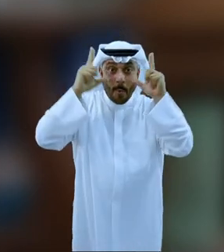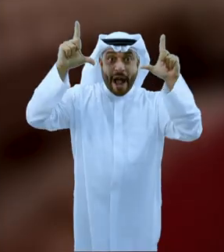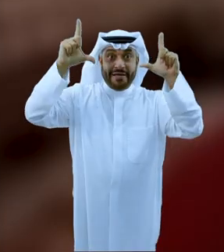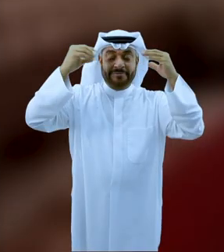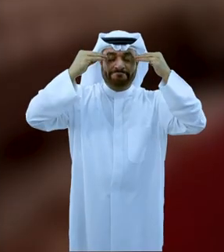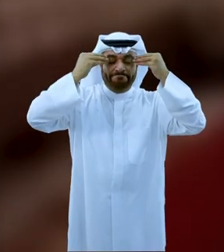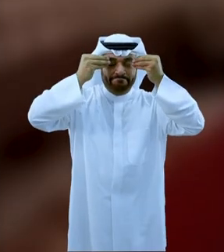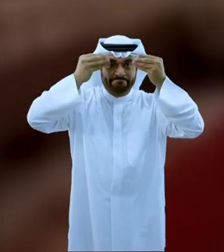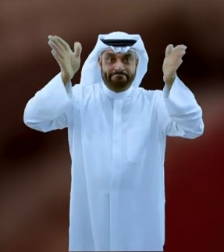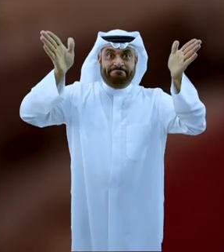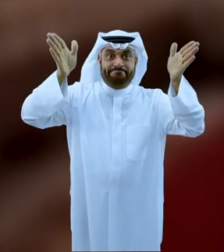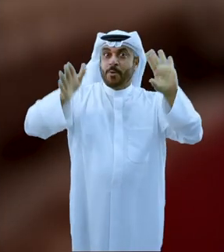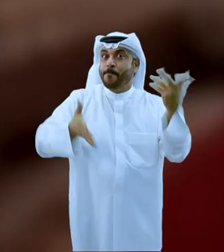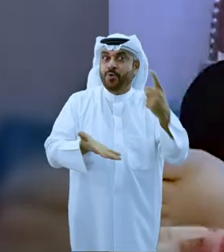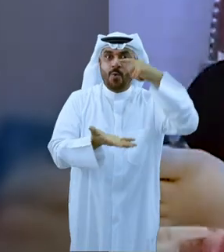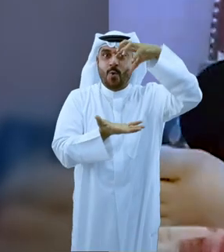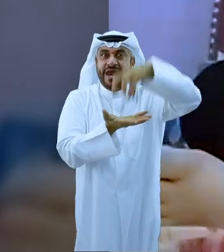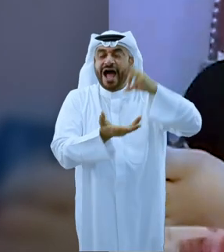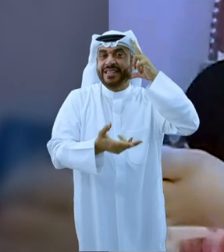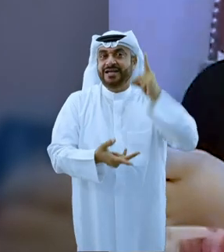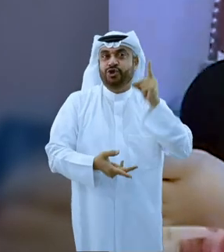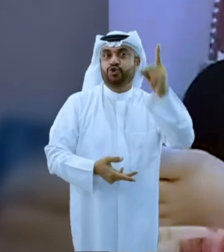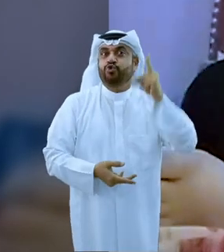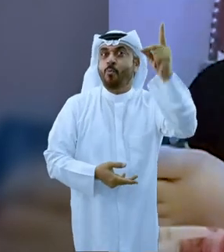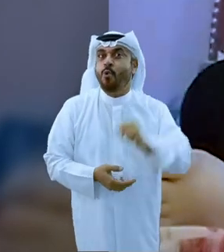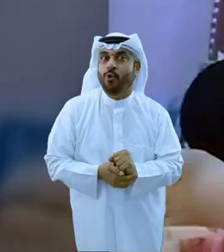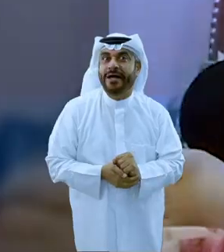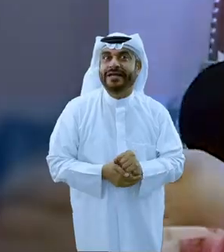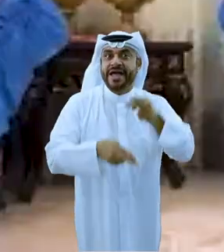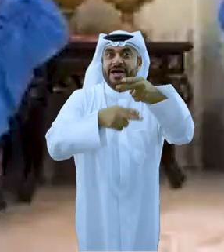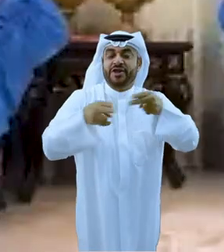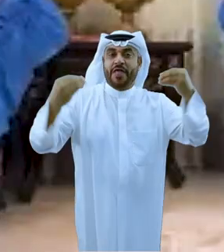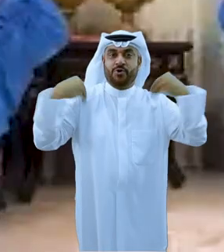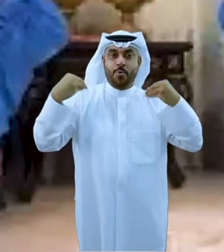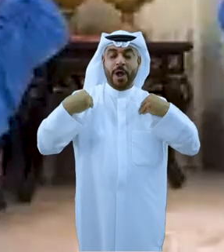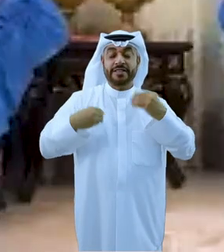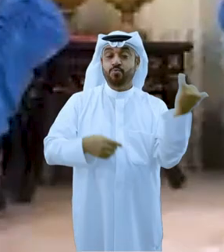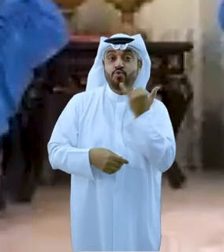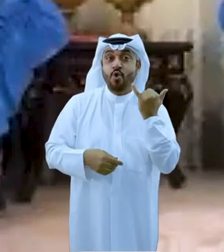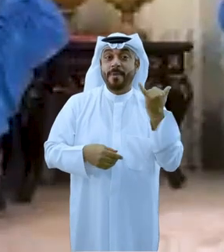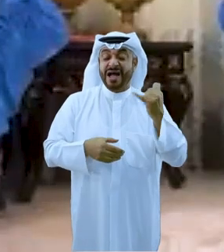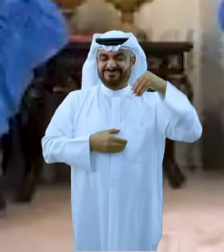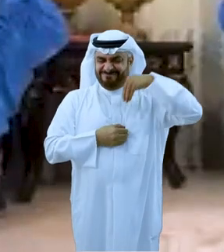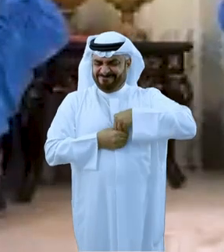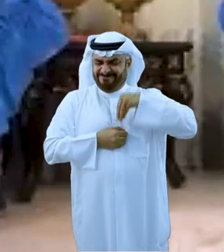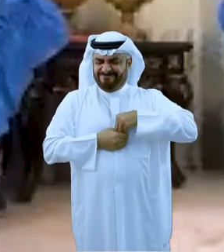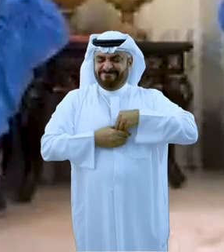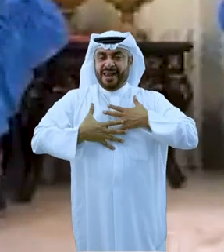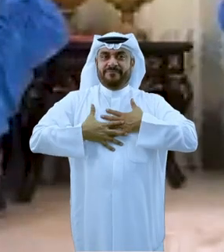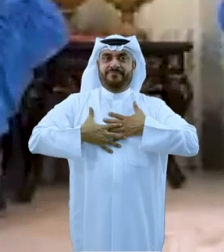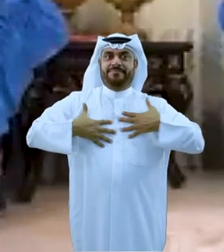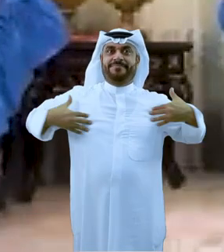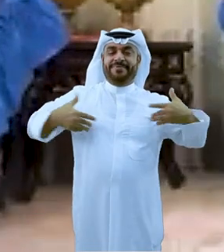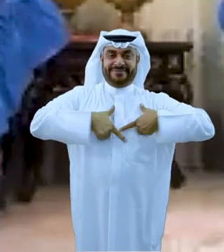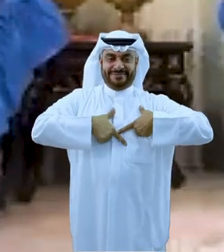وعي نادي الطموح الرياضي والقائمين عليه بأهمية إخراج الأشخاص ذوي الإعاقة من الضغوط النفسية خصوصاً